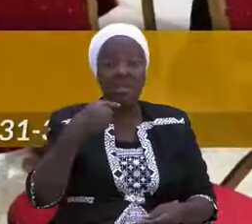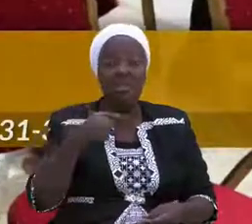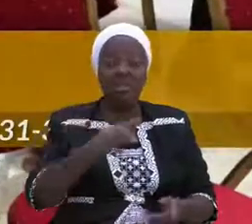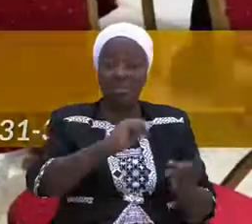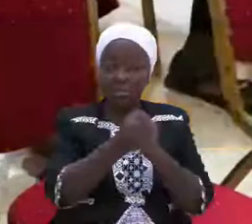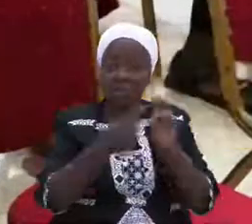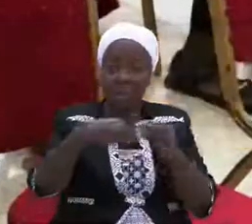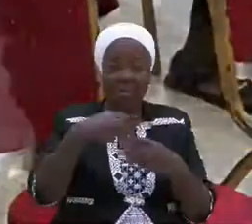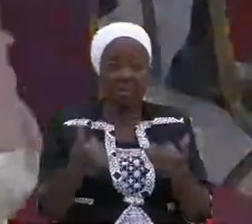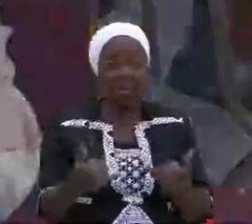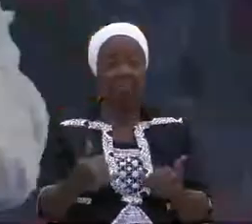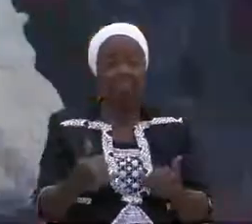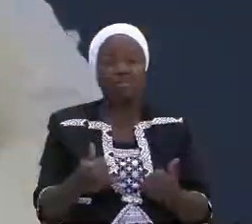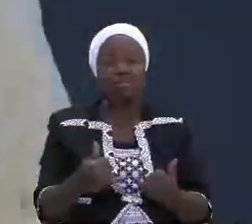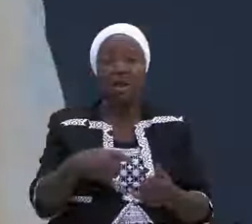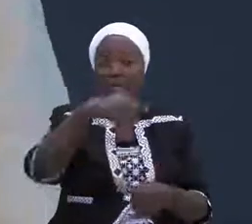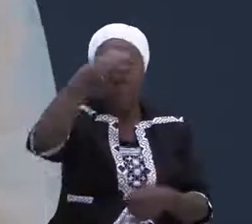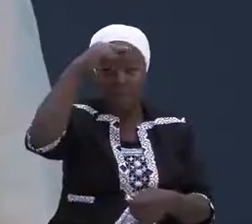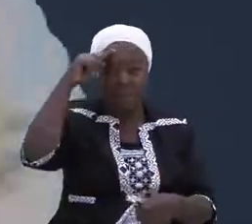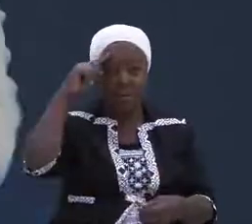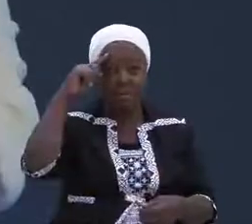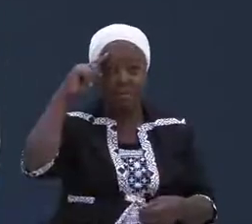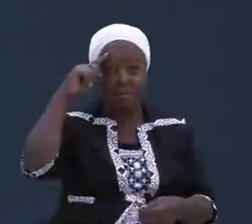détournez-vous maintenant. Parce que,